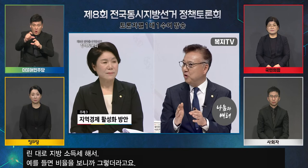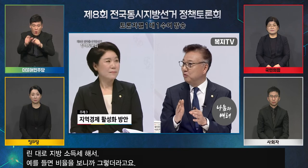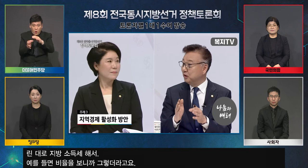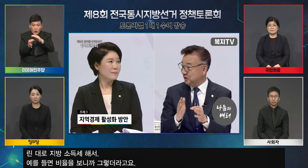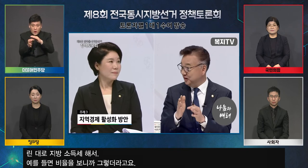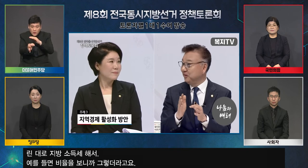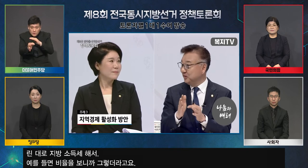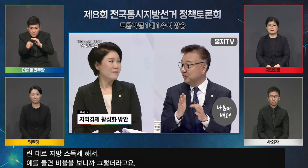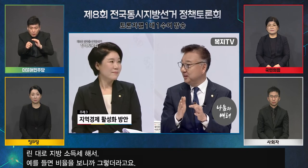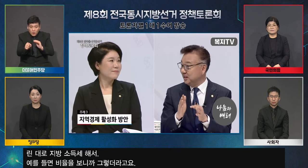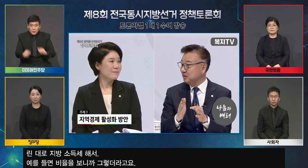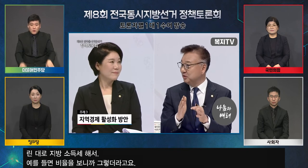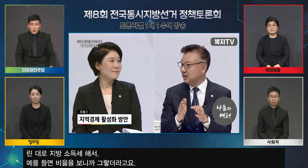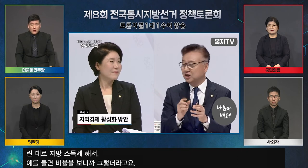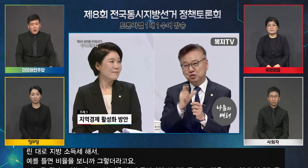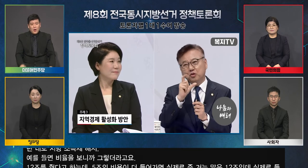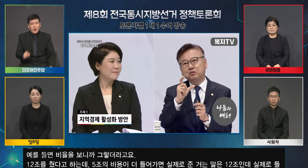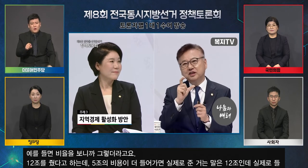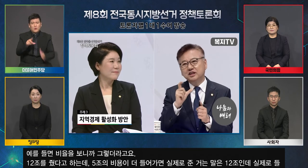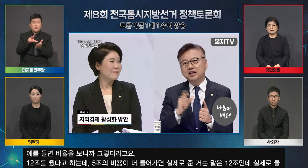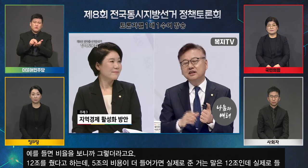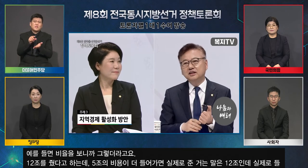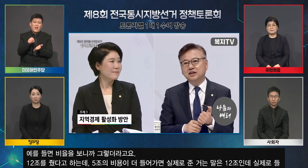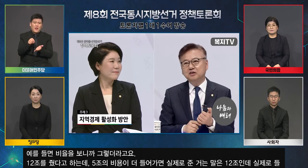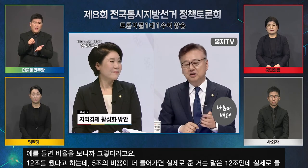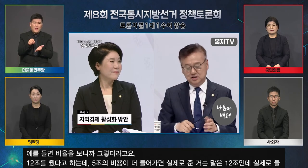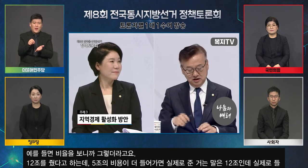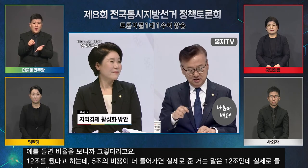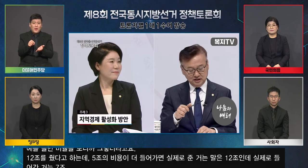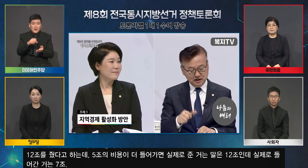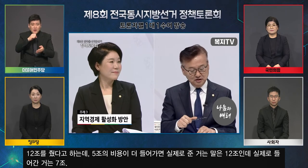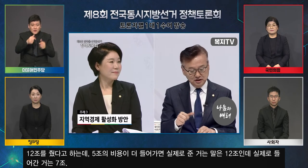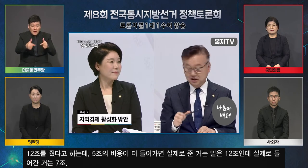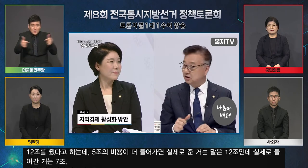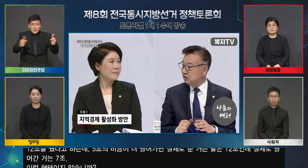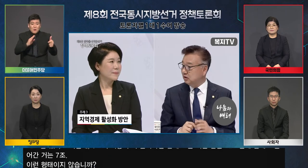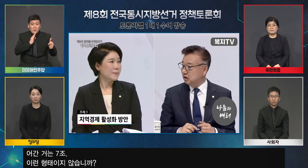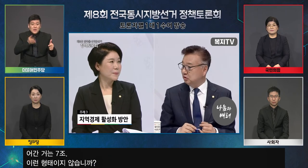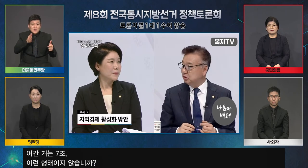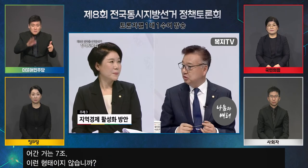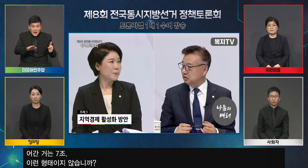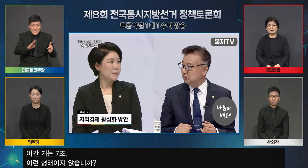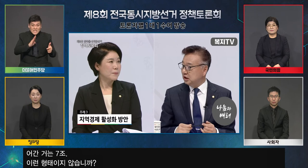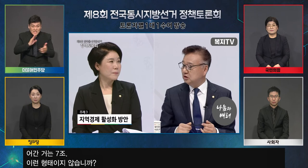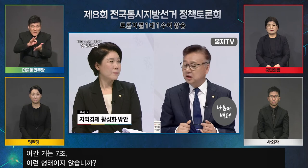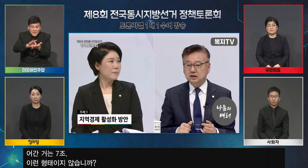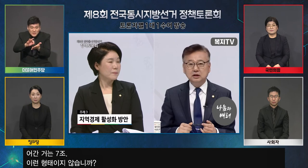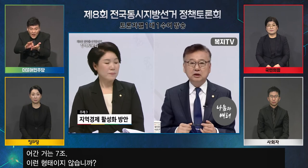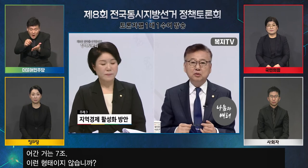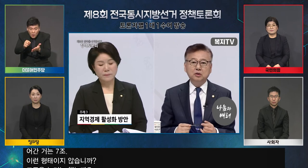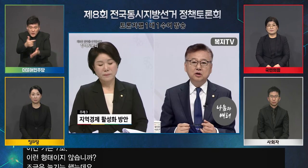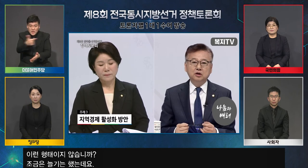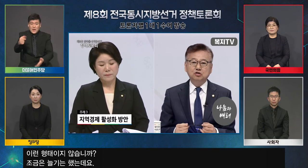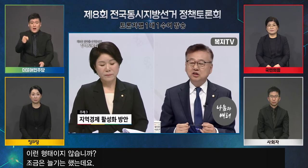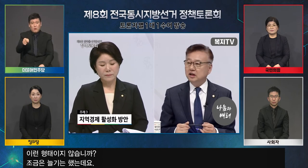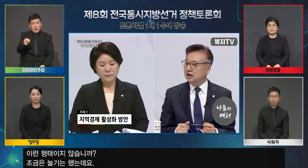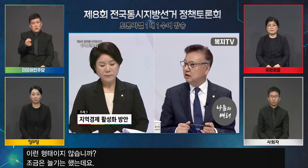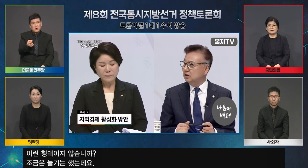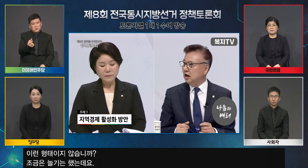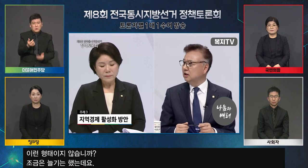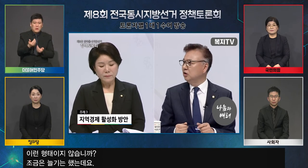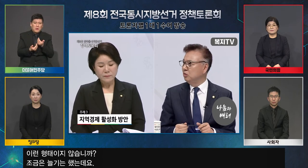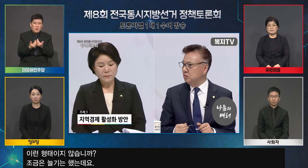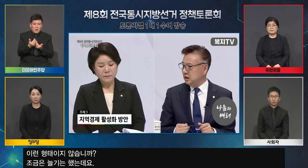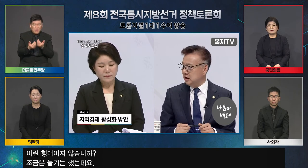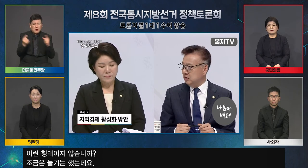7조 이런 형태이지 않습니까? 조금은 늘긴 했는데요. 당연히 이 부분들은 말씀하신 대로 추진이